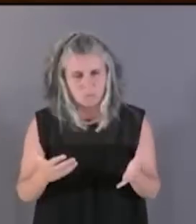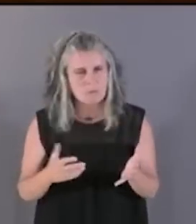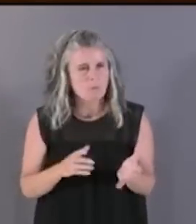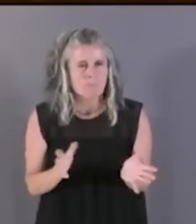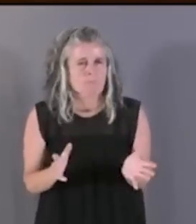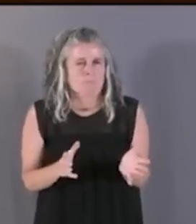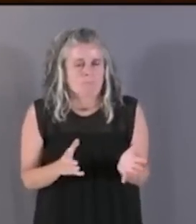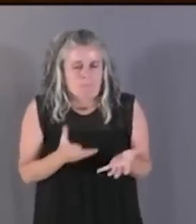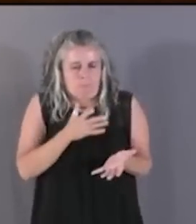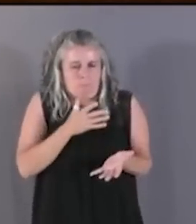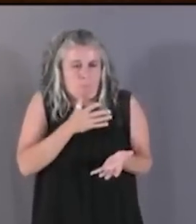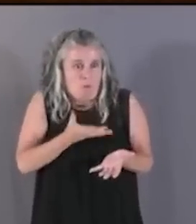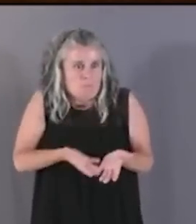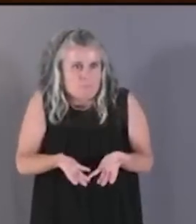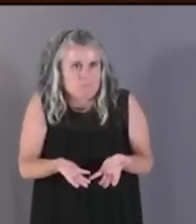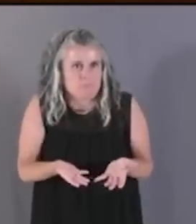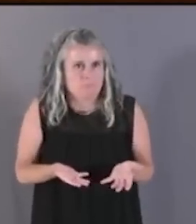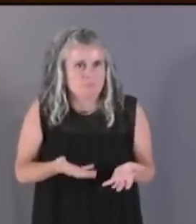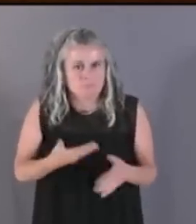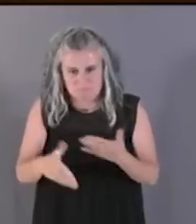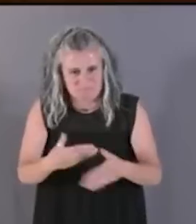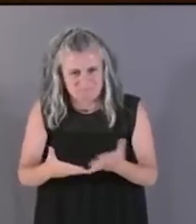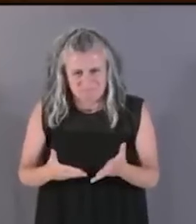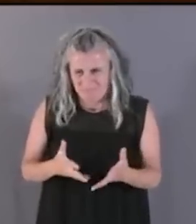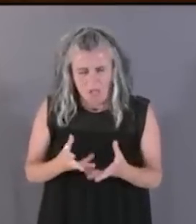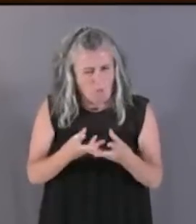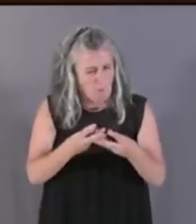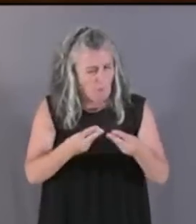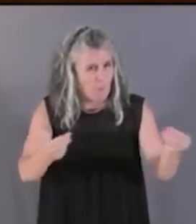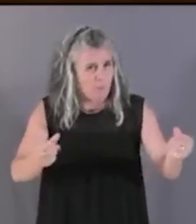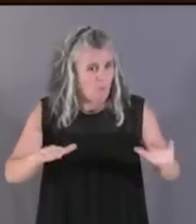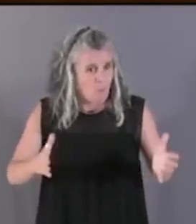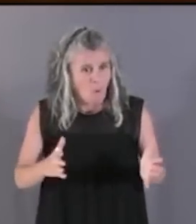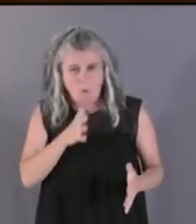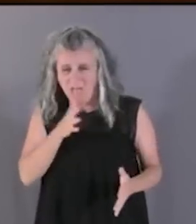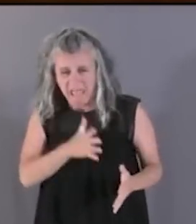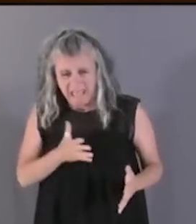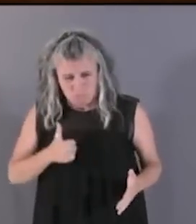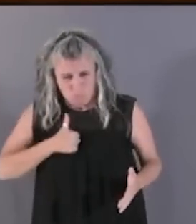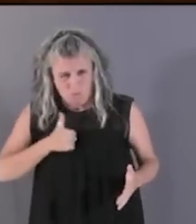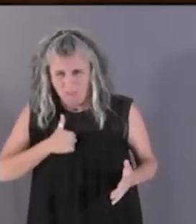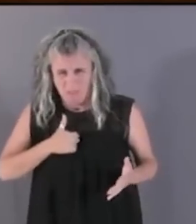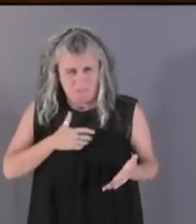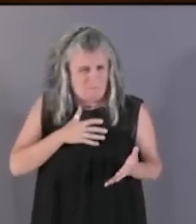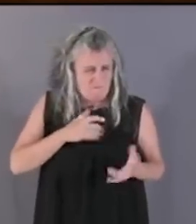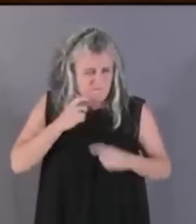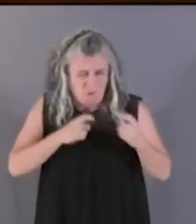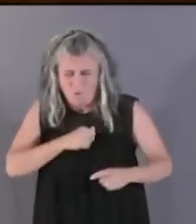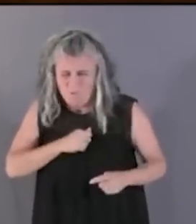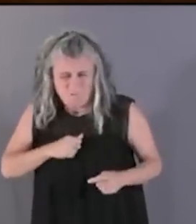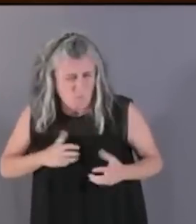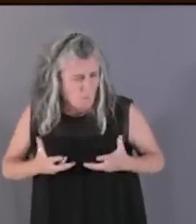éclats dans la fureur de l'hyperviolence, de la haine de ce que nous sommes. 40 ans